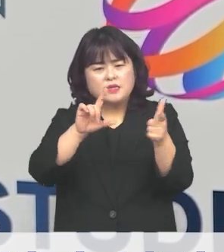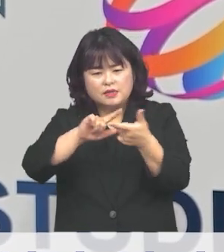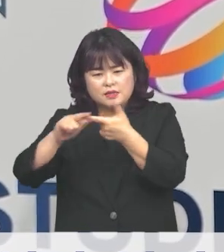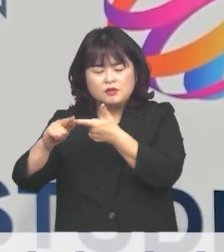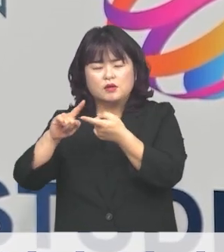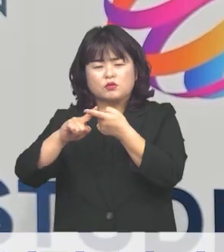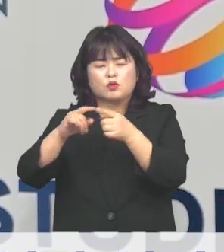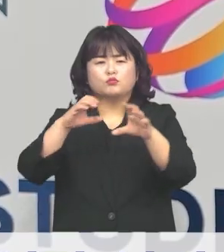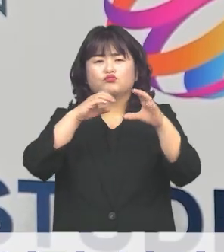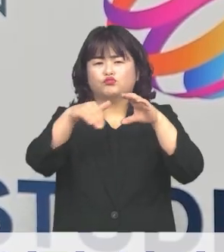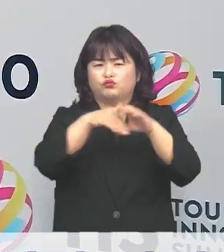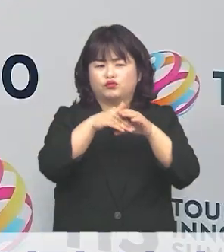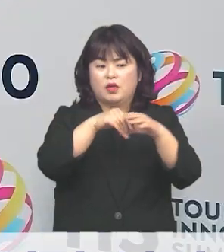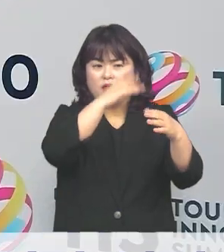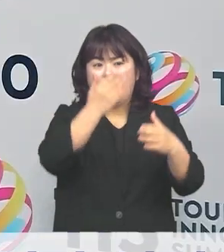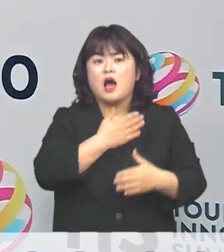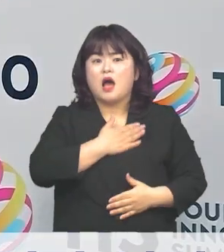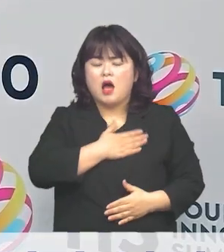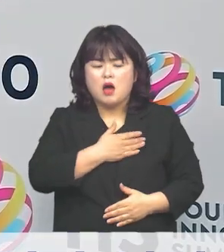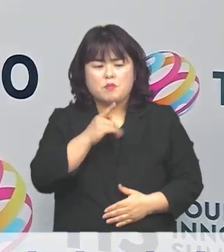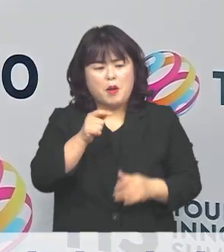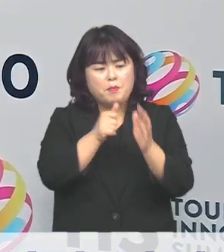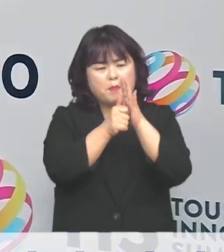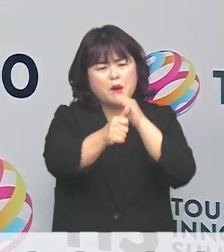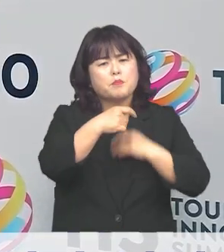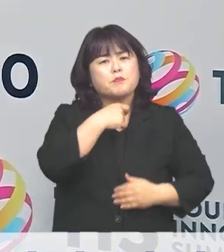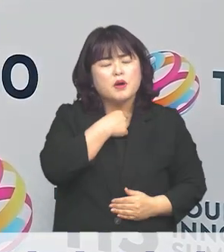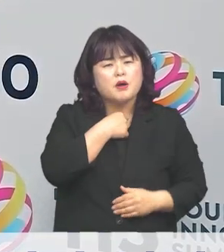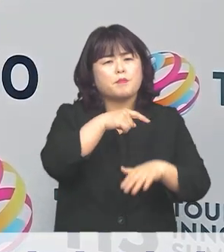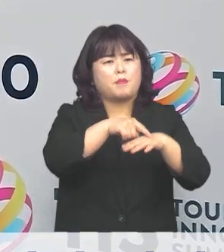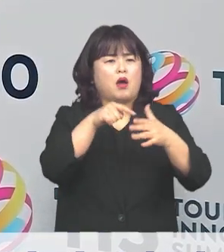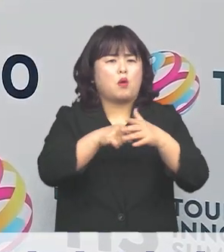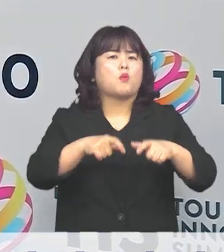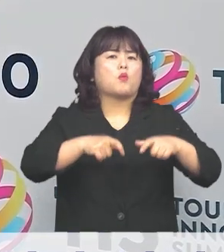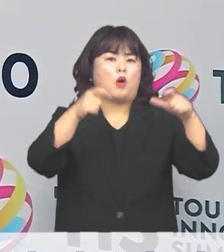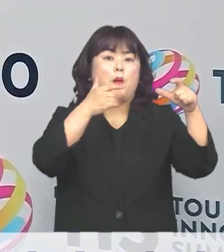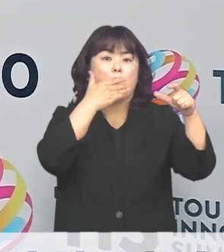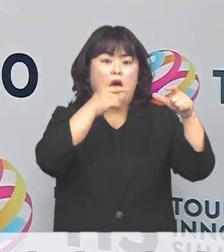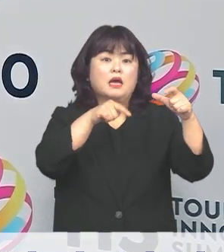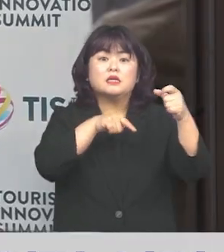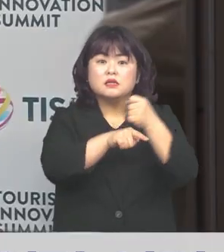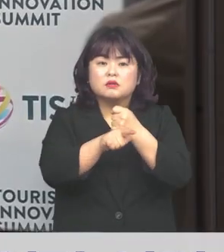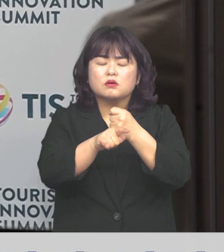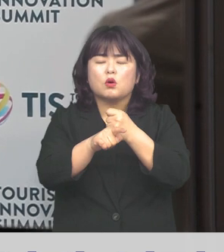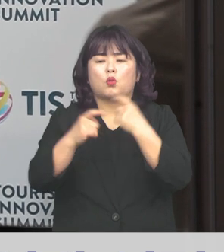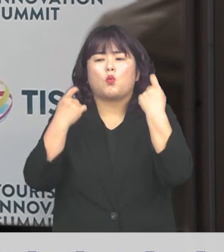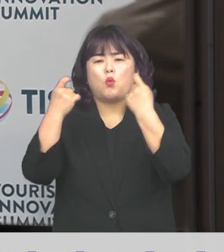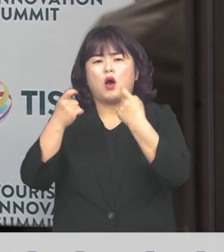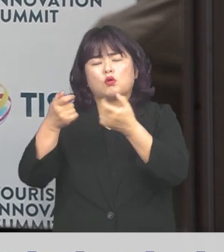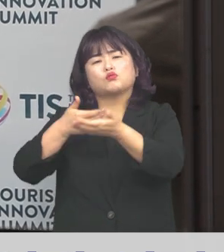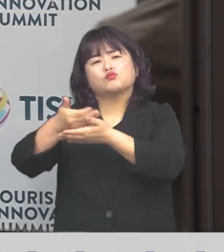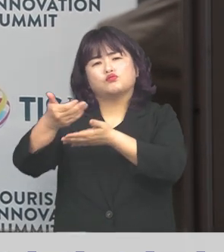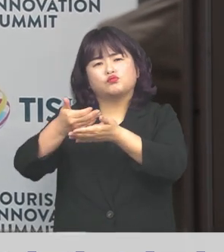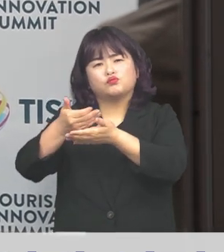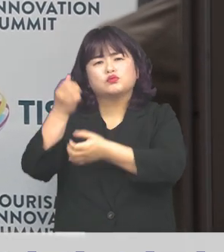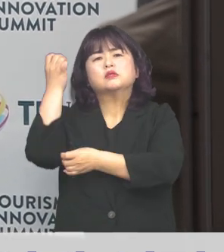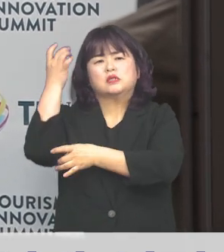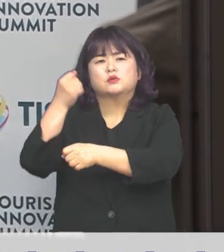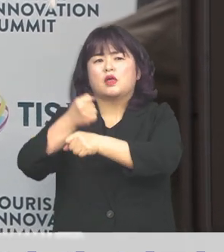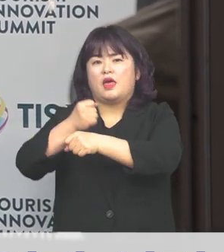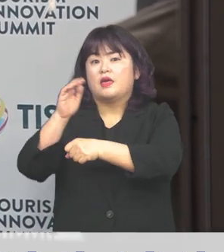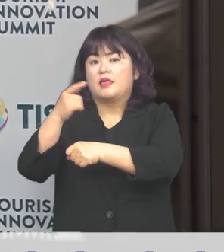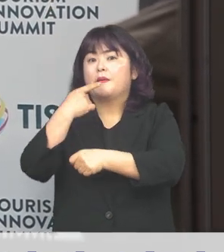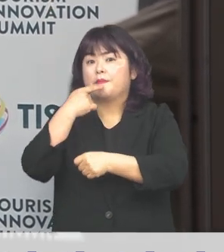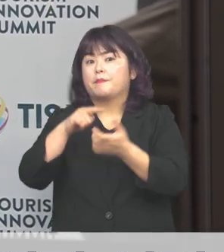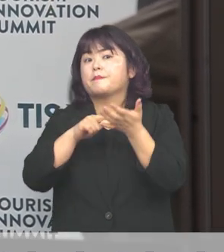여러 나라가 서로의 문화를 잘 알게 되면 방문하고자 하는 마음도 커질 것이라며 그것이 관광교류 활성화의 밑거름이